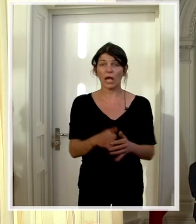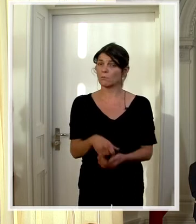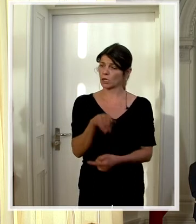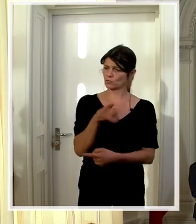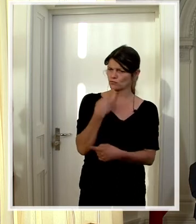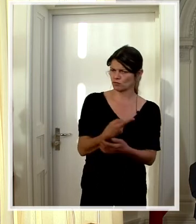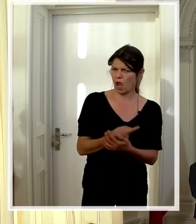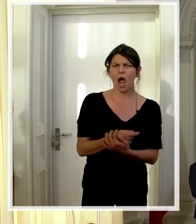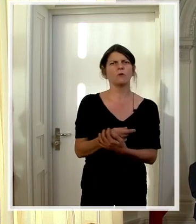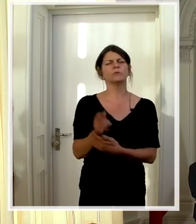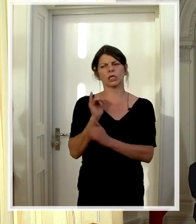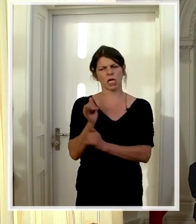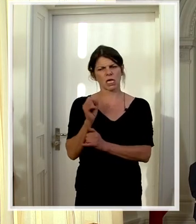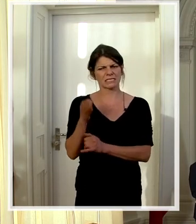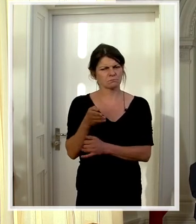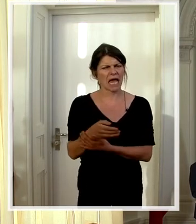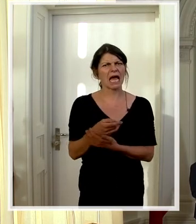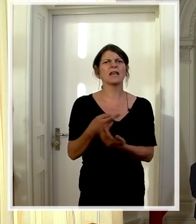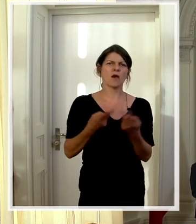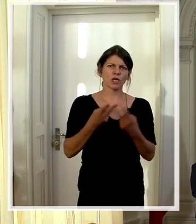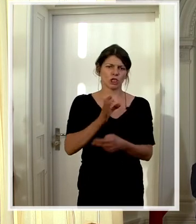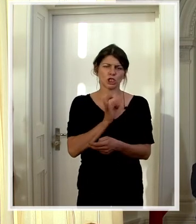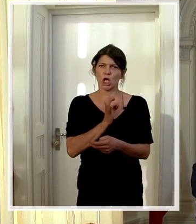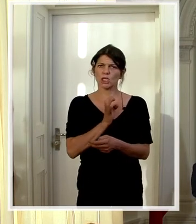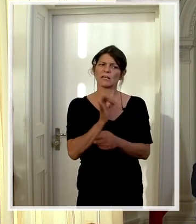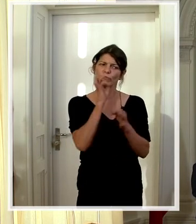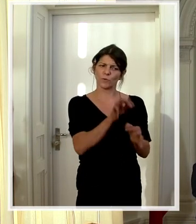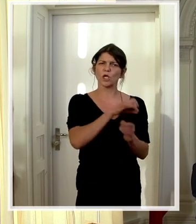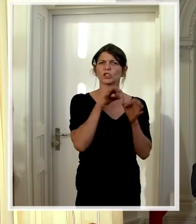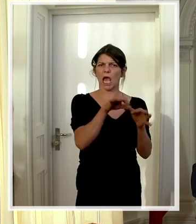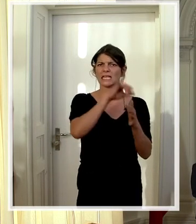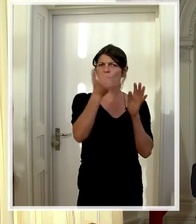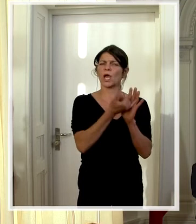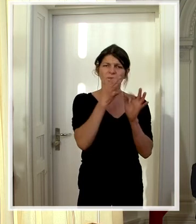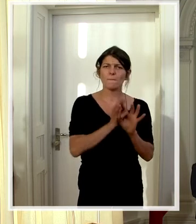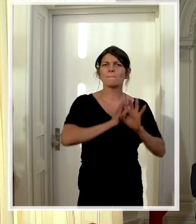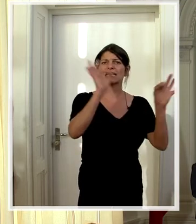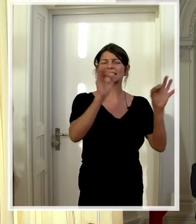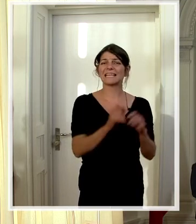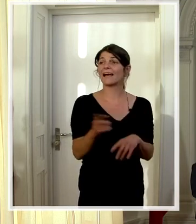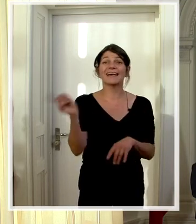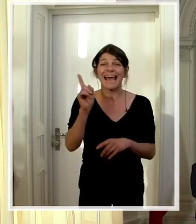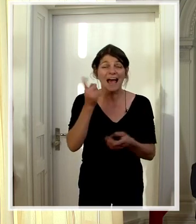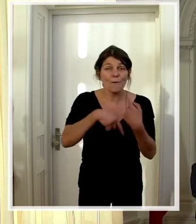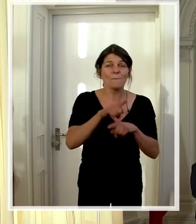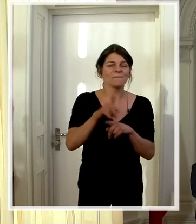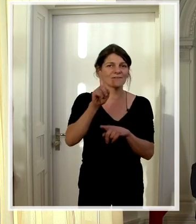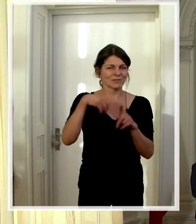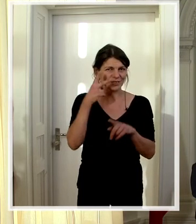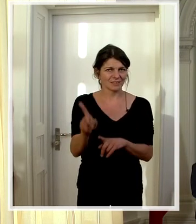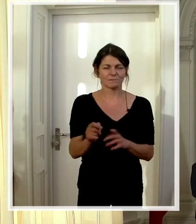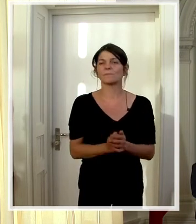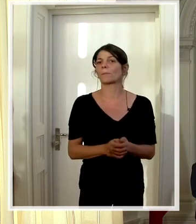gesehen, bei einem Jahr zur S-Bahn steigen die Chancen, dass man Strassenprojekt, die grossen, eher dann durchbringt? Nein, eben nicht. Eben nicht?